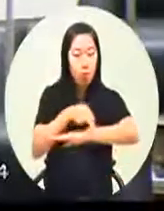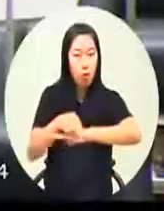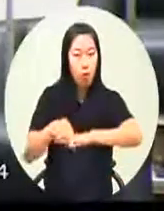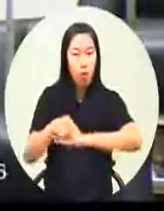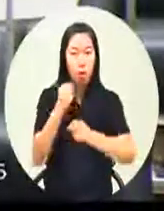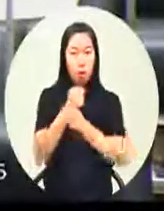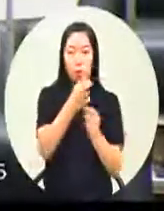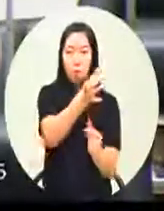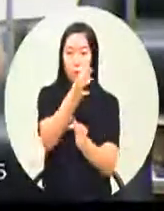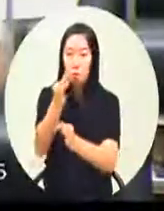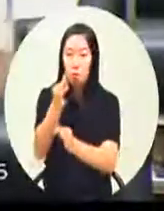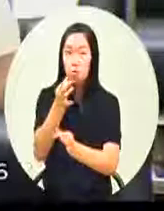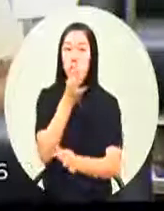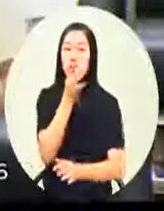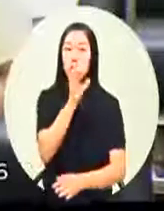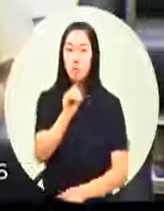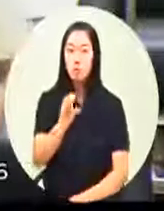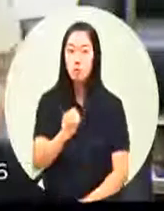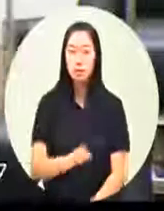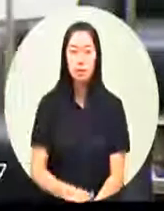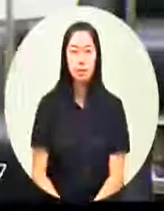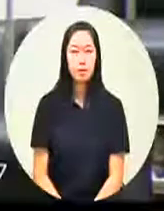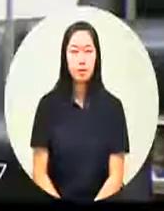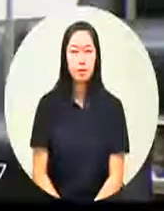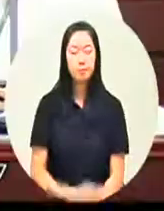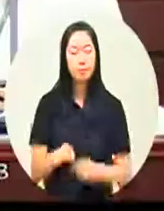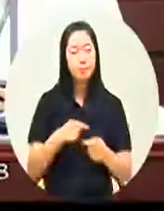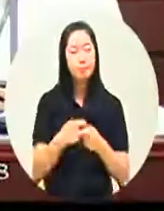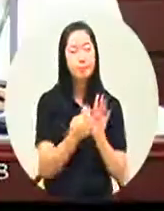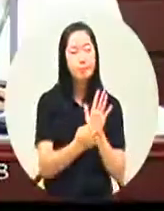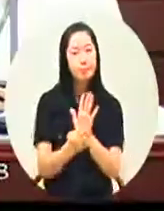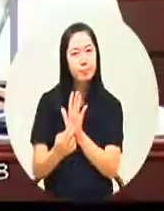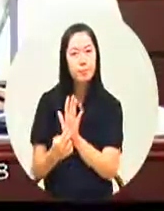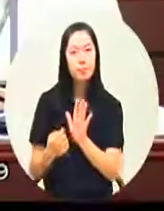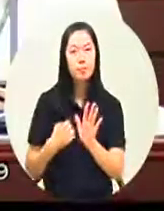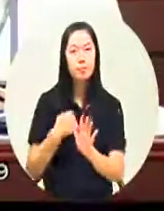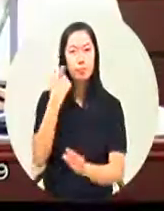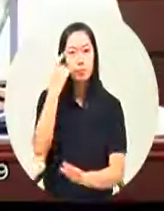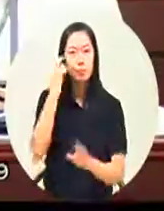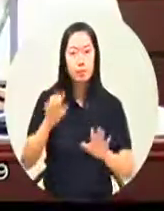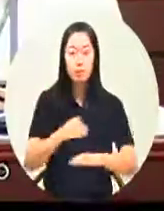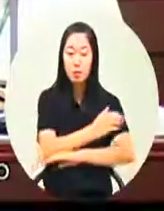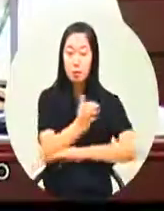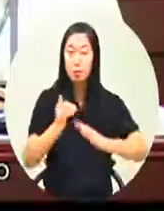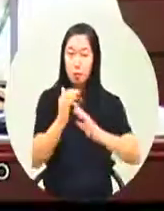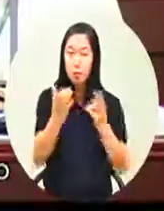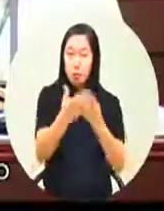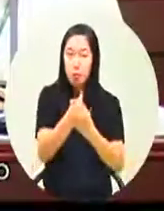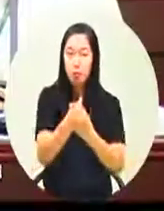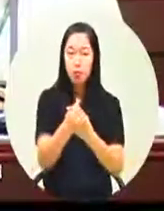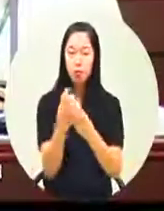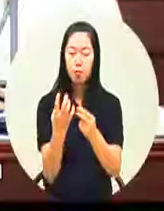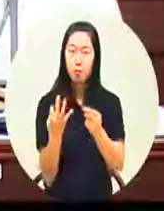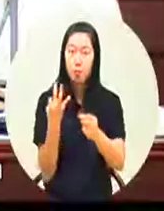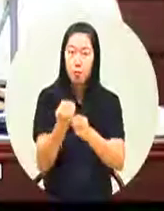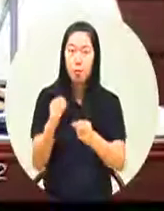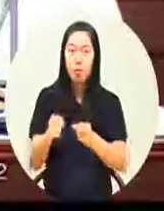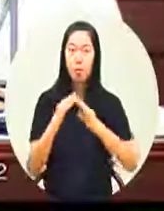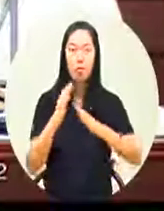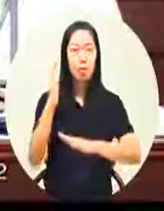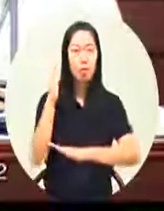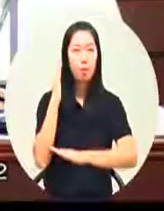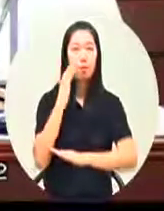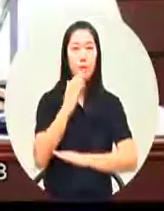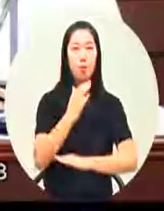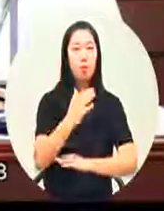样是不是已经够了？ 应该是从我们县市合并这几年，市府在奇美地区